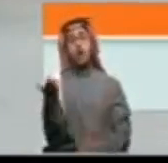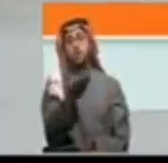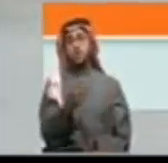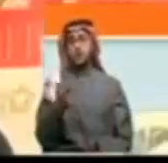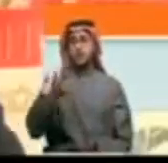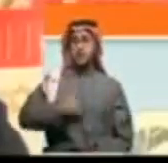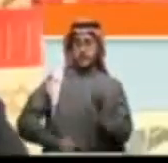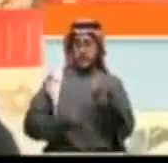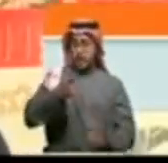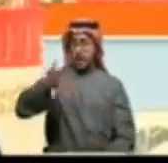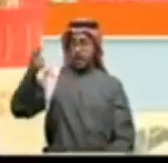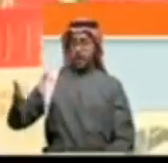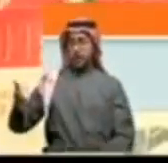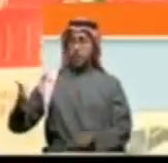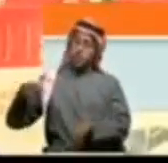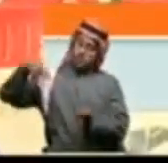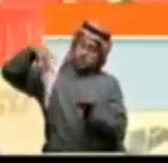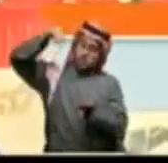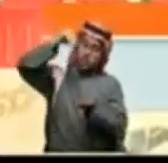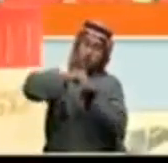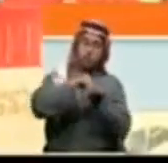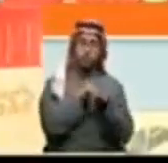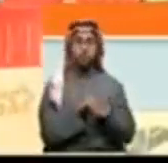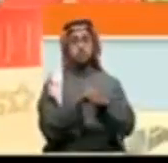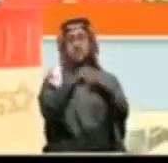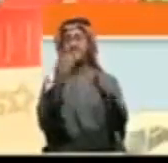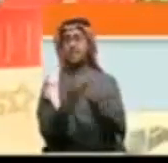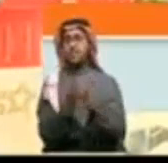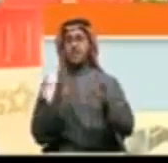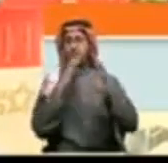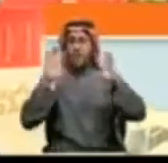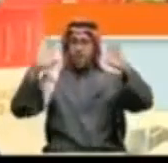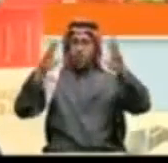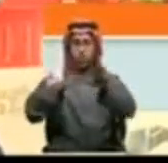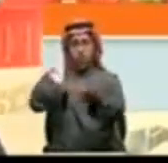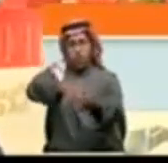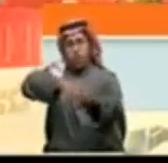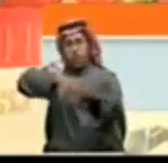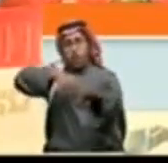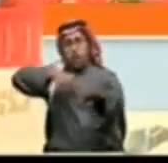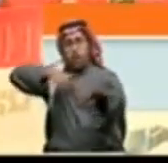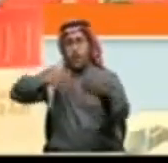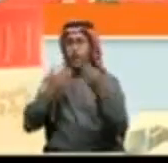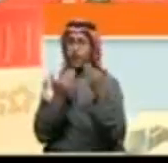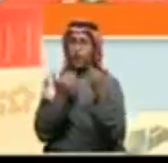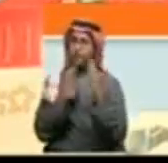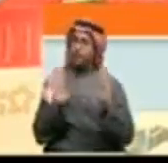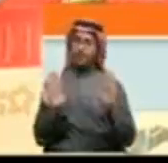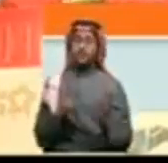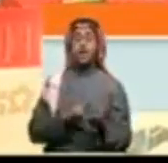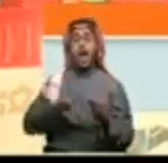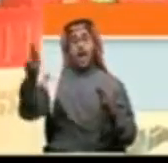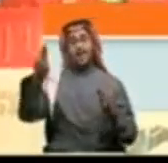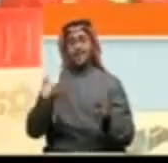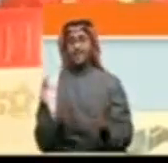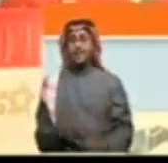منظمة. الهدف من هذه الخدمة هي تقليل الكثافة المرورية على الطرق المؤدية للمهرجان، أيضا توفير